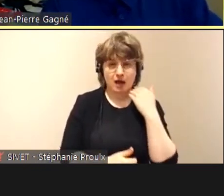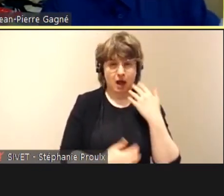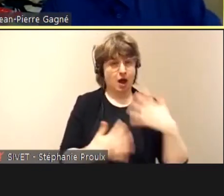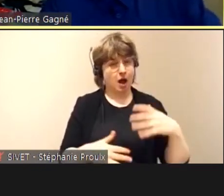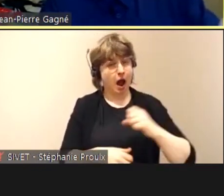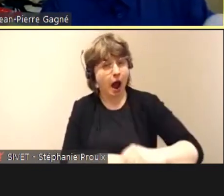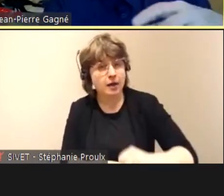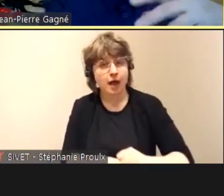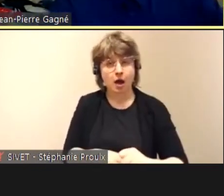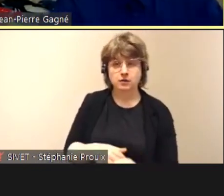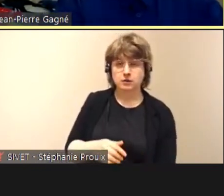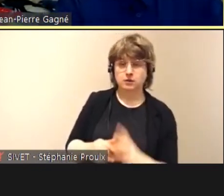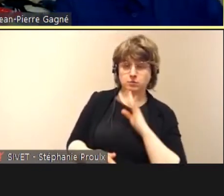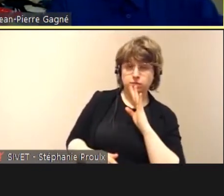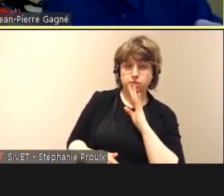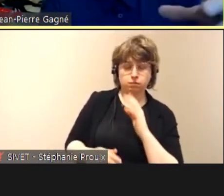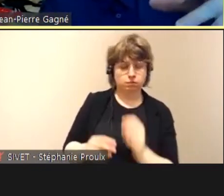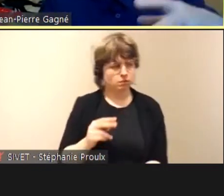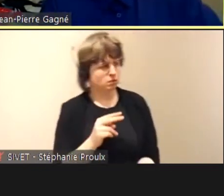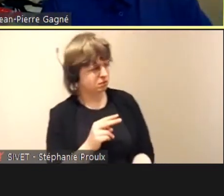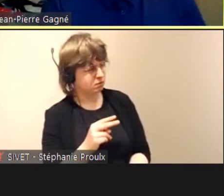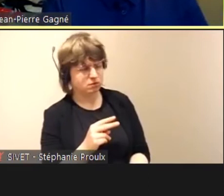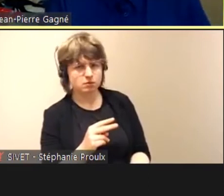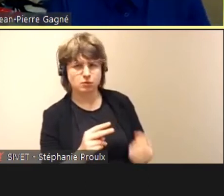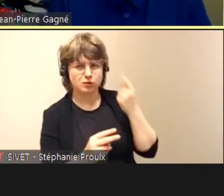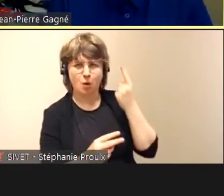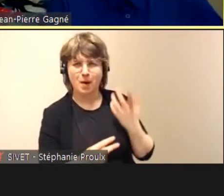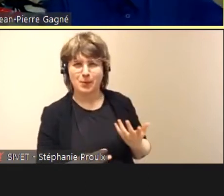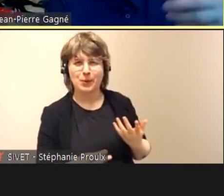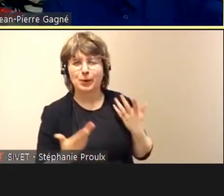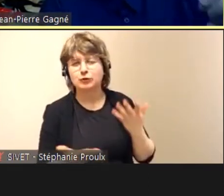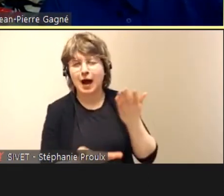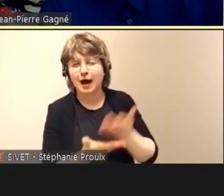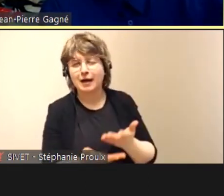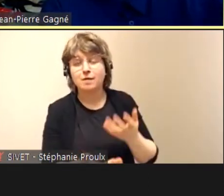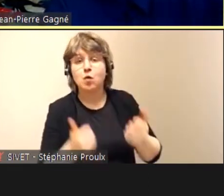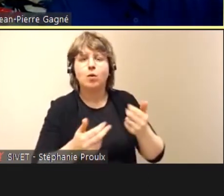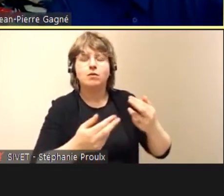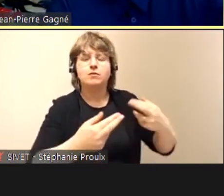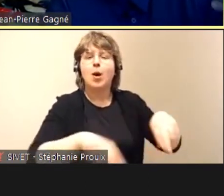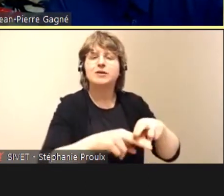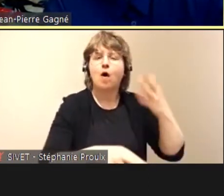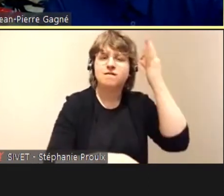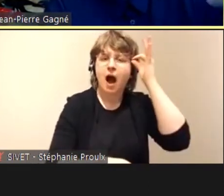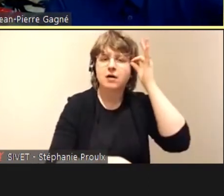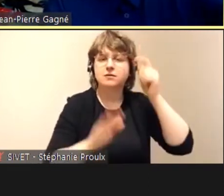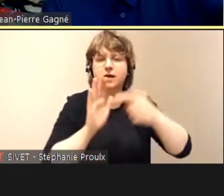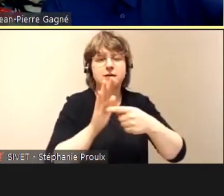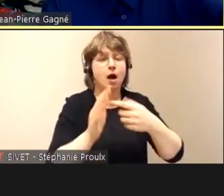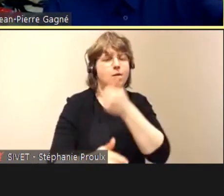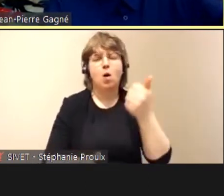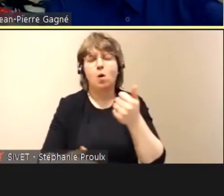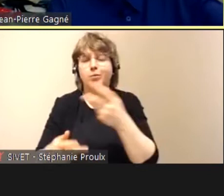accentué, si vous permettez l'expression. Alors, si vous parlez à quelqu'un qui vient, je ne sais pas, d'une région de la France ou d'une région du Québec